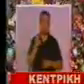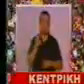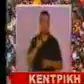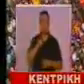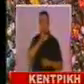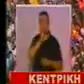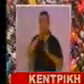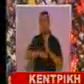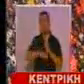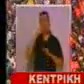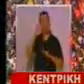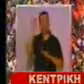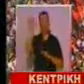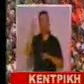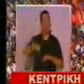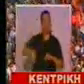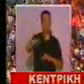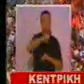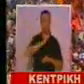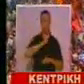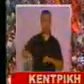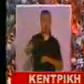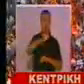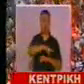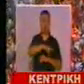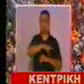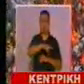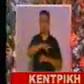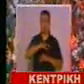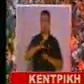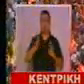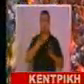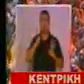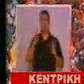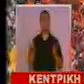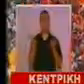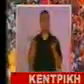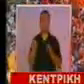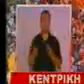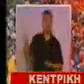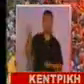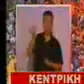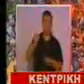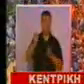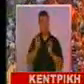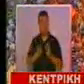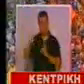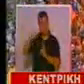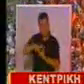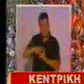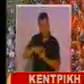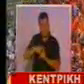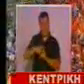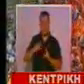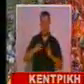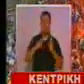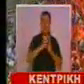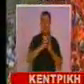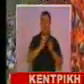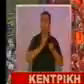καταγγελία γίνεται δια της ψήφου του λαού. Δεν χρειάζεται άλλη ενέργεια. Αφήστε πια που στην